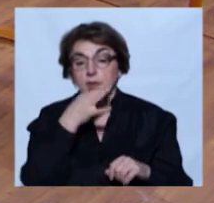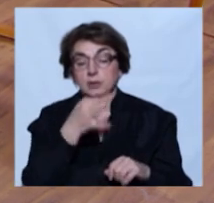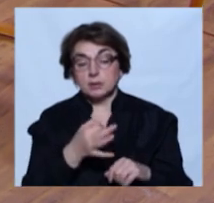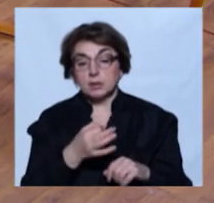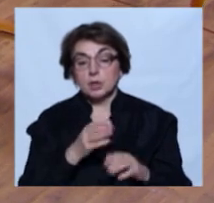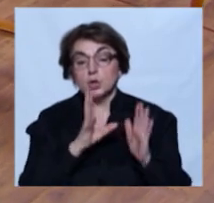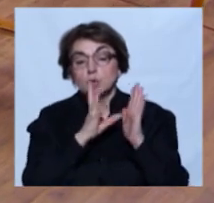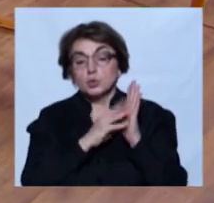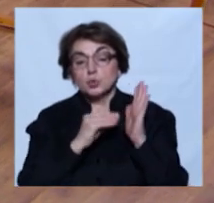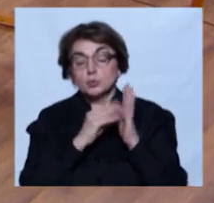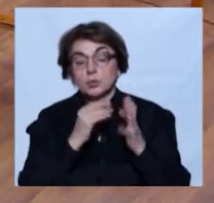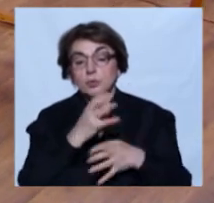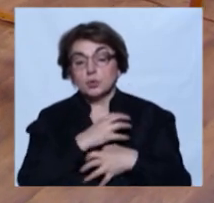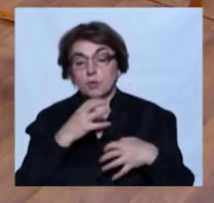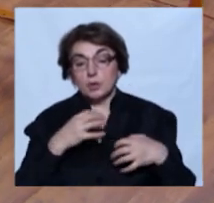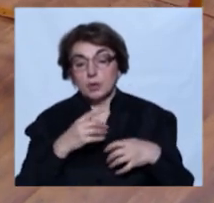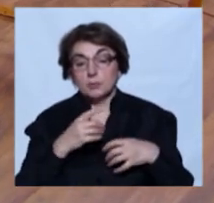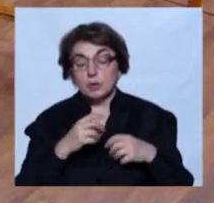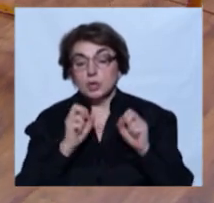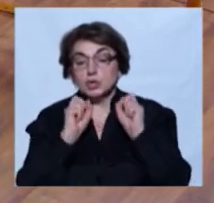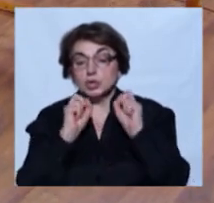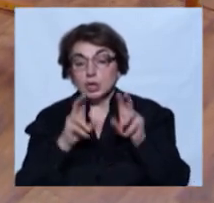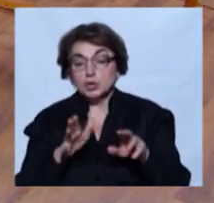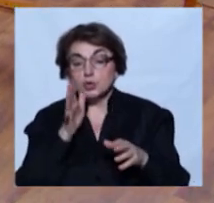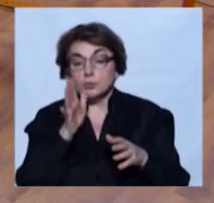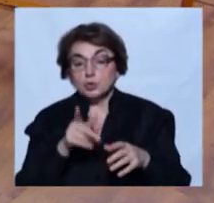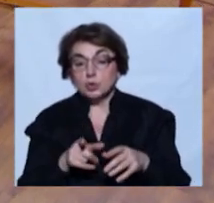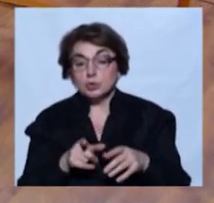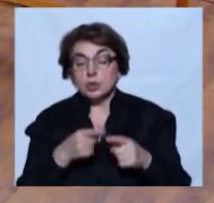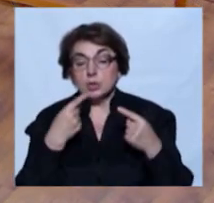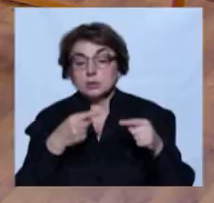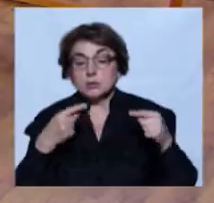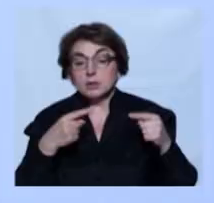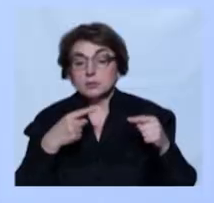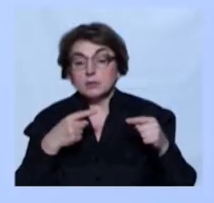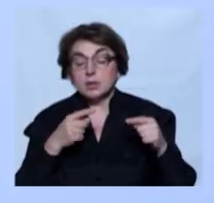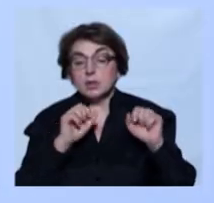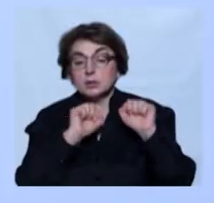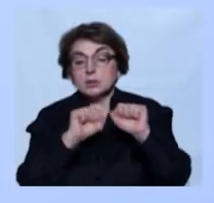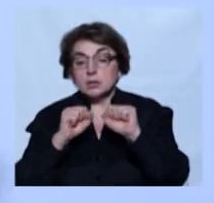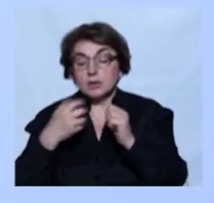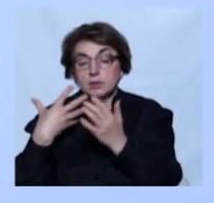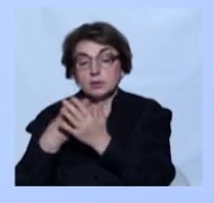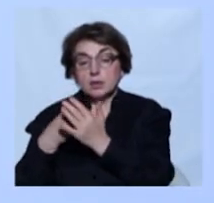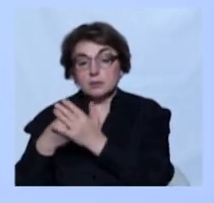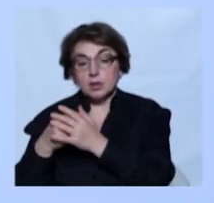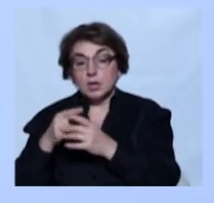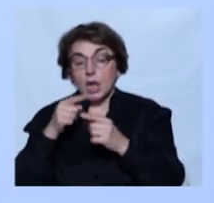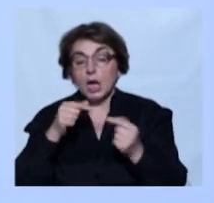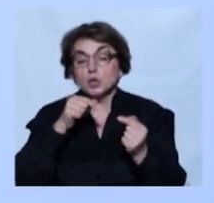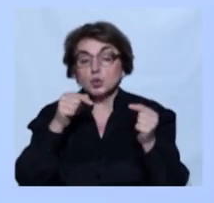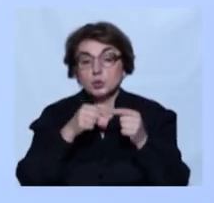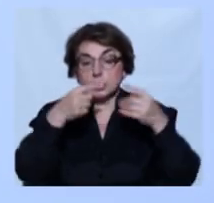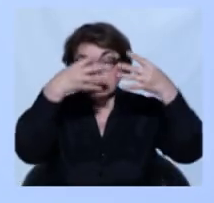რომ ძუძუმწოვრები საფრთხის არსებობის შემთხვევაში სხვადასხვაგვარად იცავენ თავს და ეს ცხრილი სწორედ